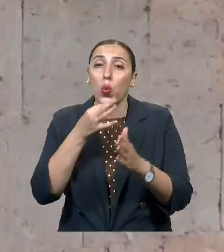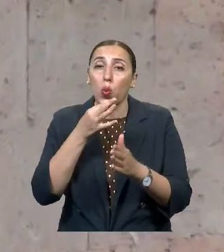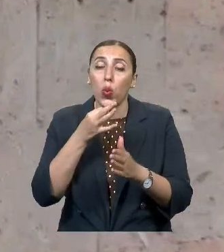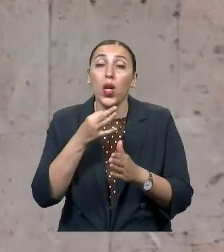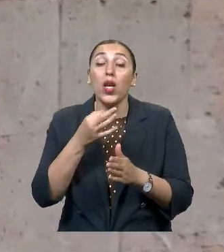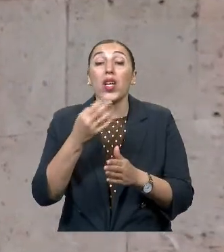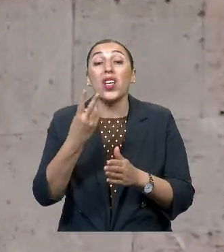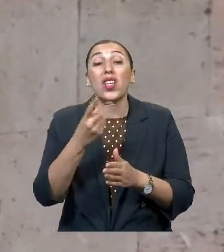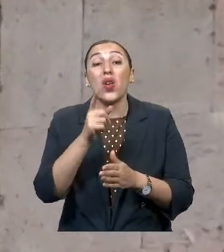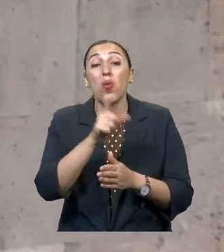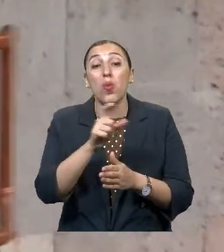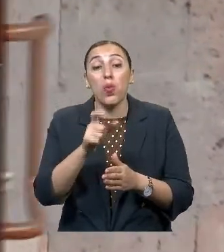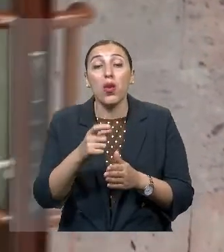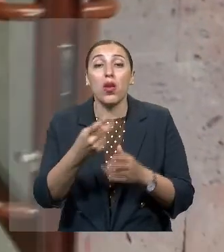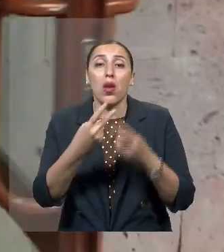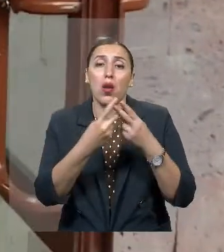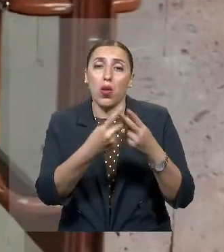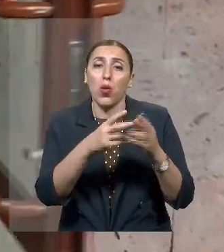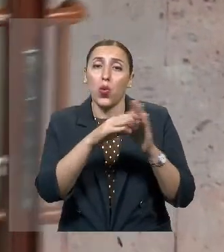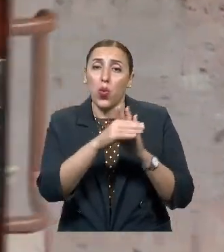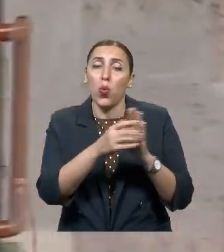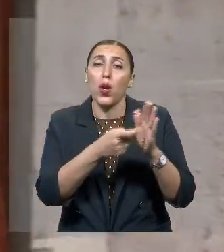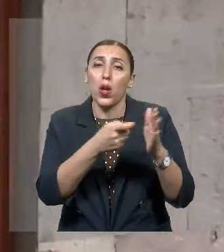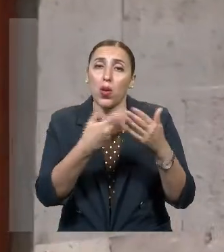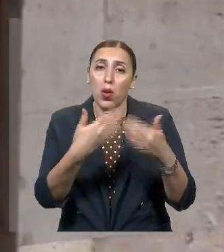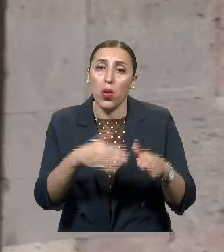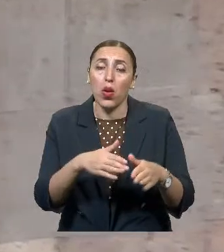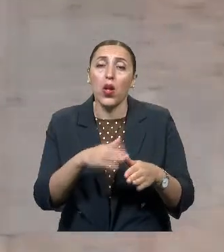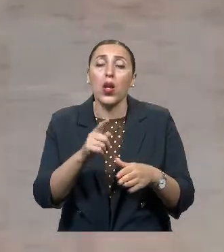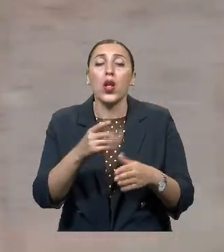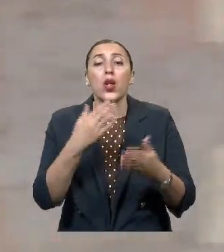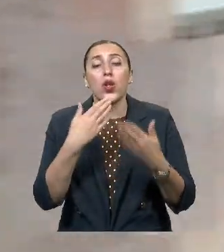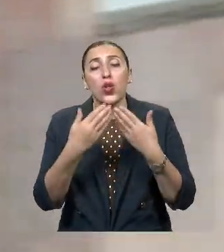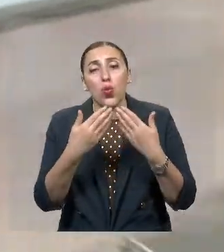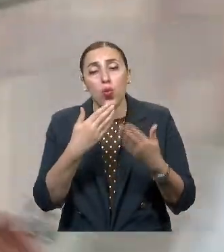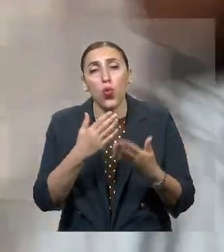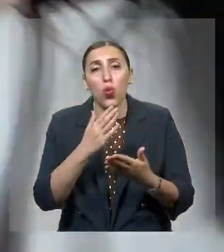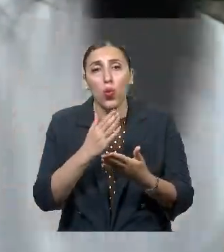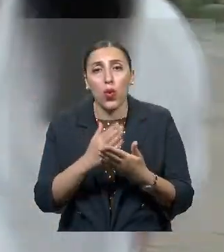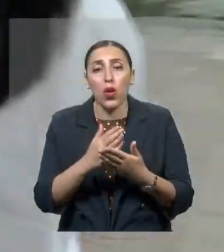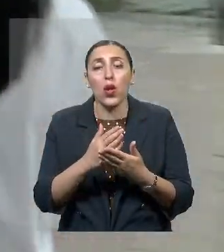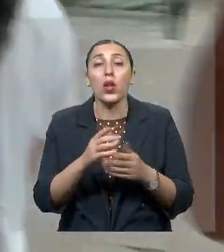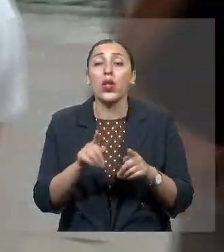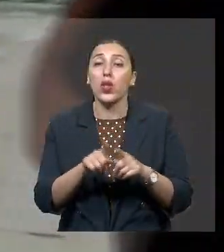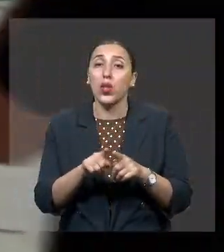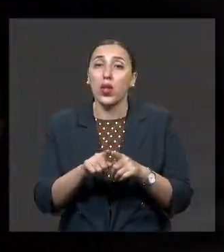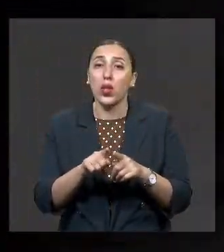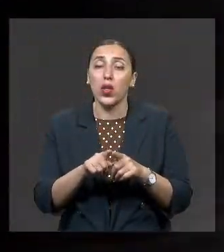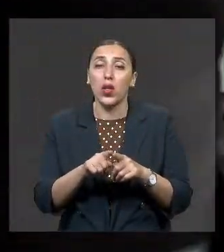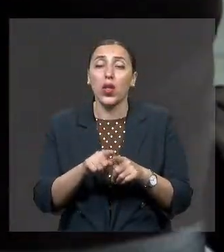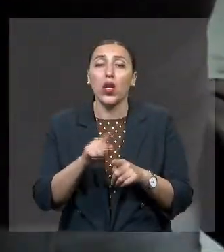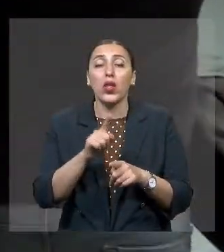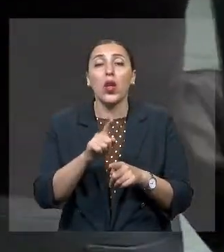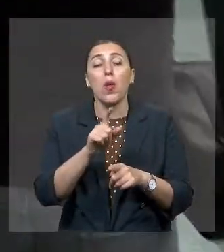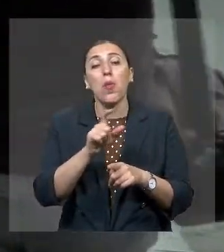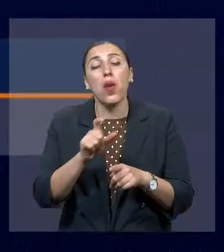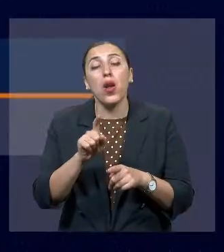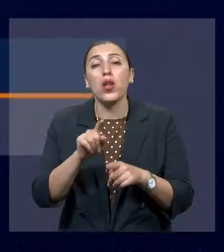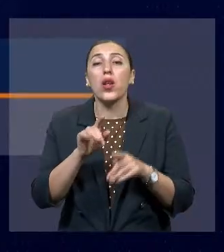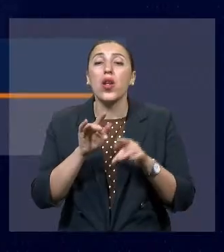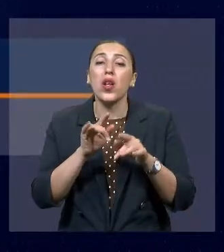են կալանքի տակ և դատարան ուղեկցելու պրոցեսում շփում ունեն իրարից և տեսական առումով այստեղ խնդիր չկա